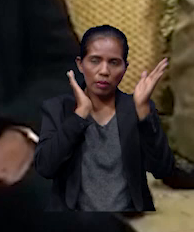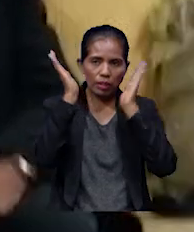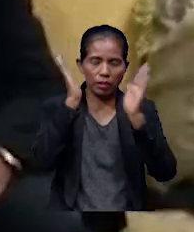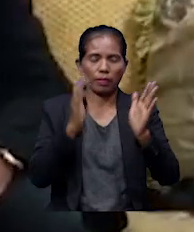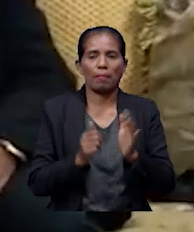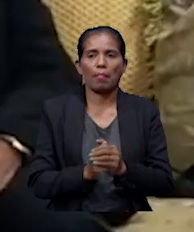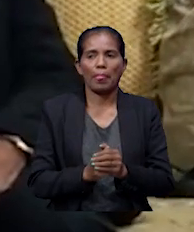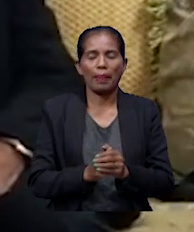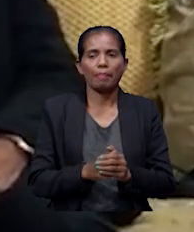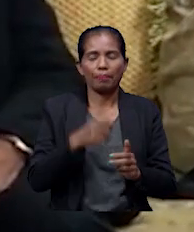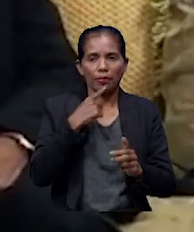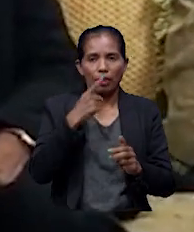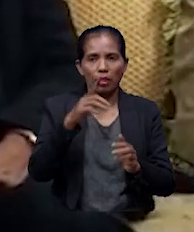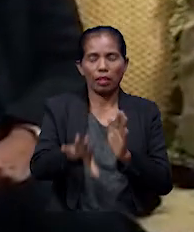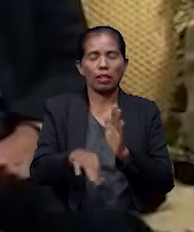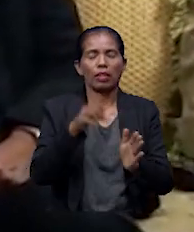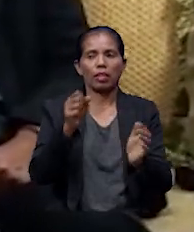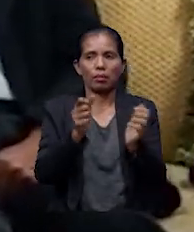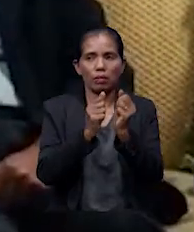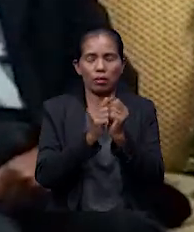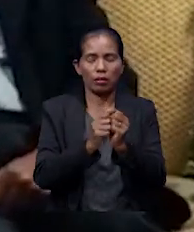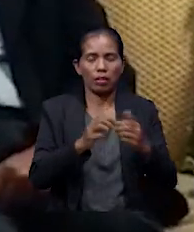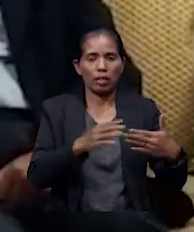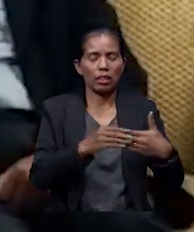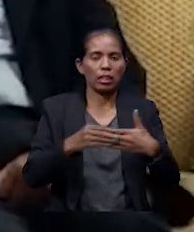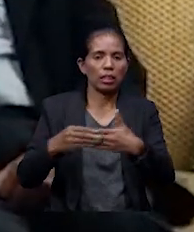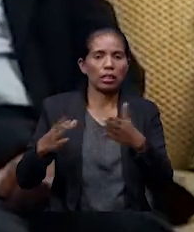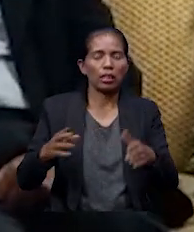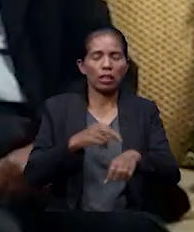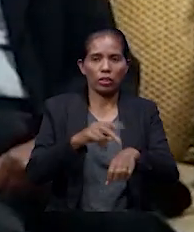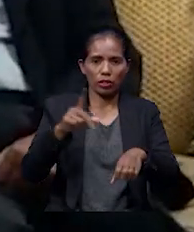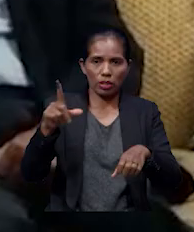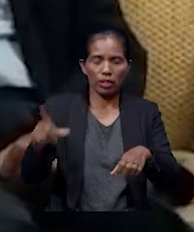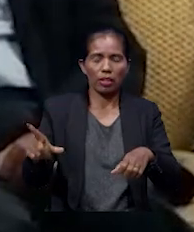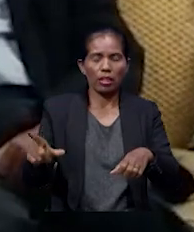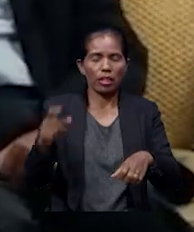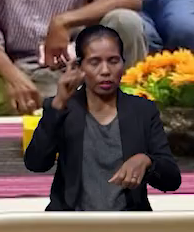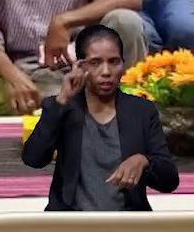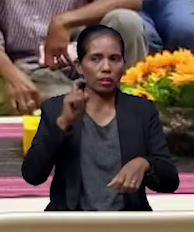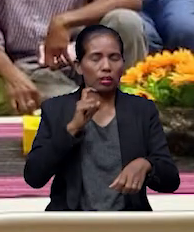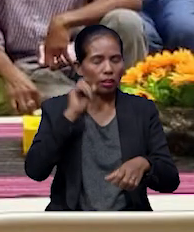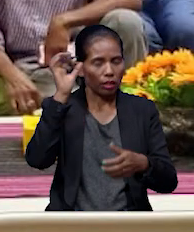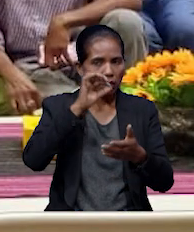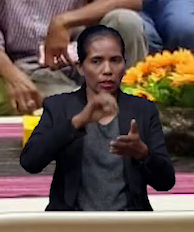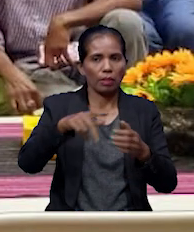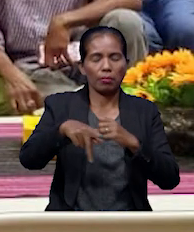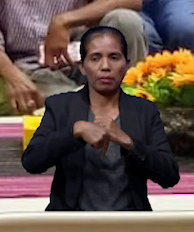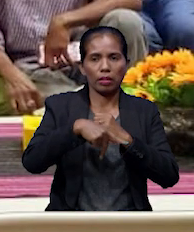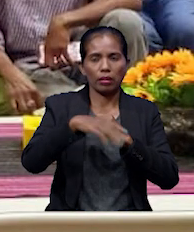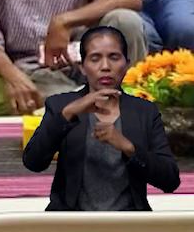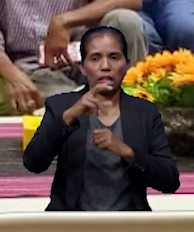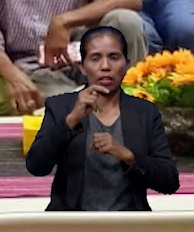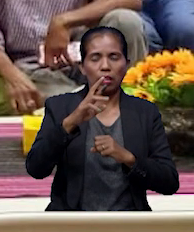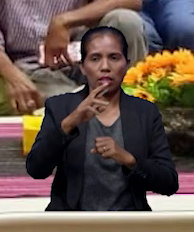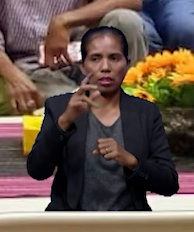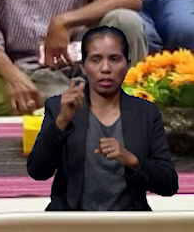Episkopal Timorense ne, hetan akompanyamento husi lider nasional Senana Guzmão, sekretario jeral Partido CNRT